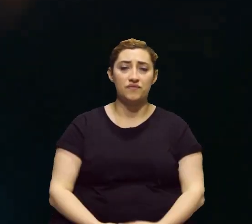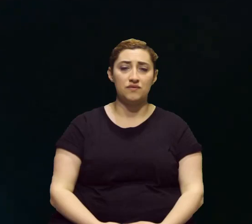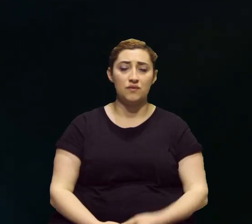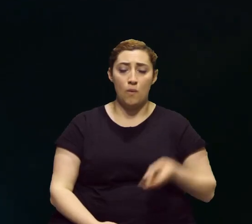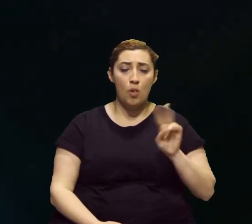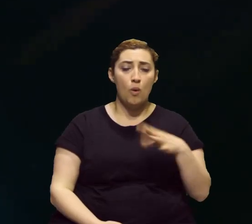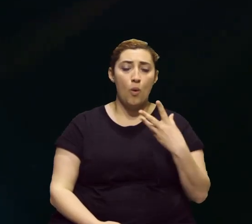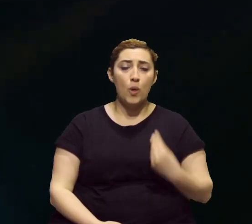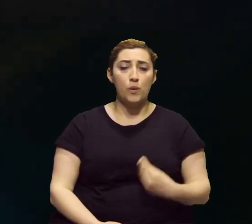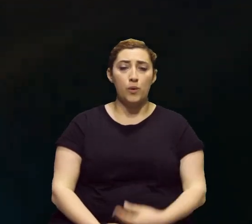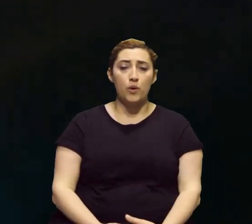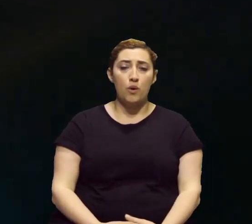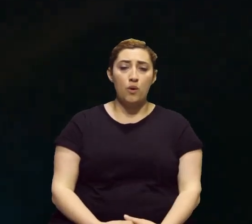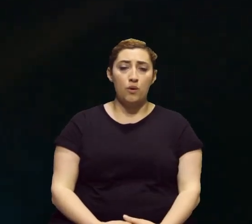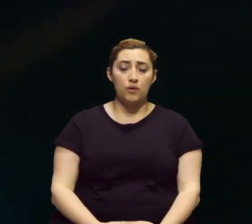Hasan can